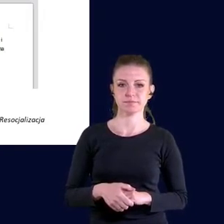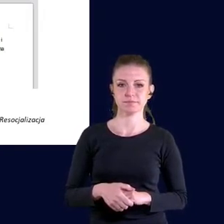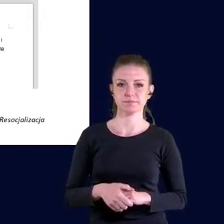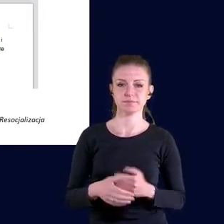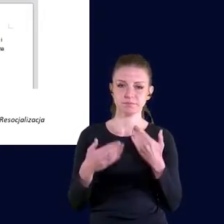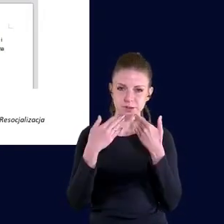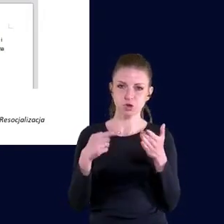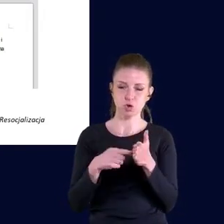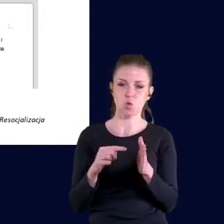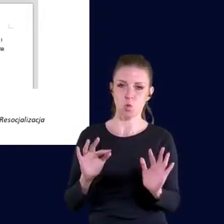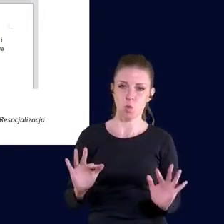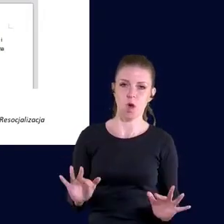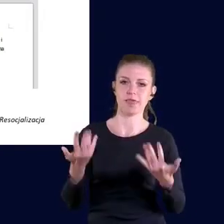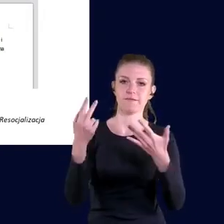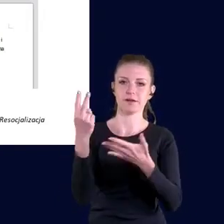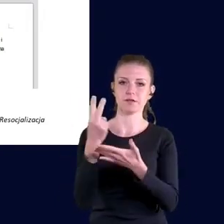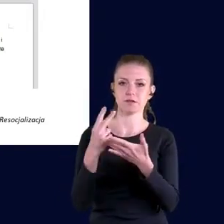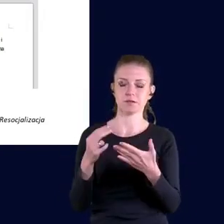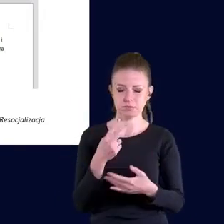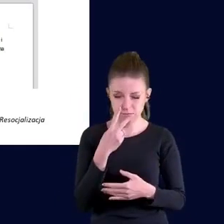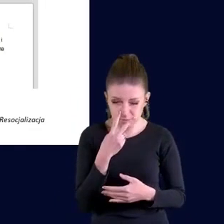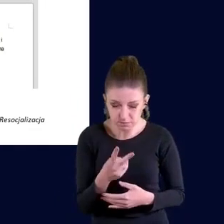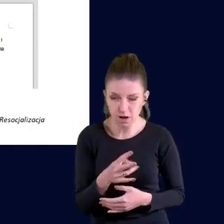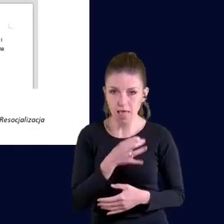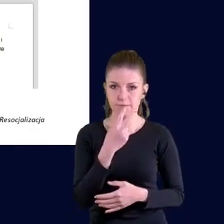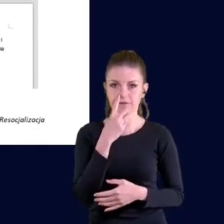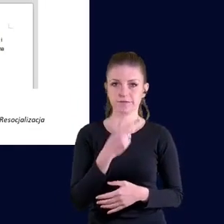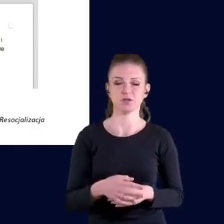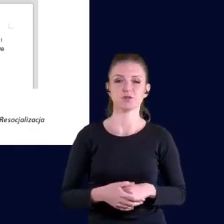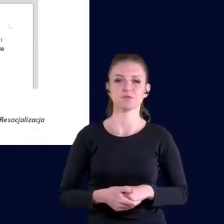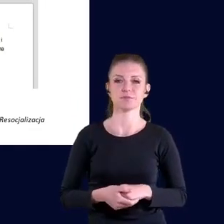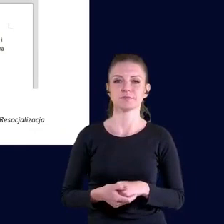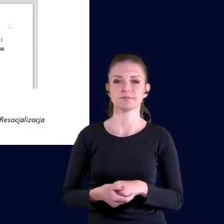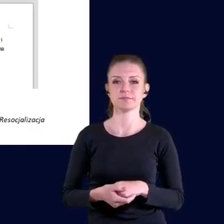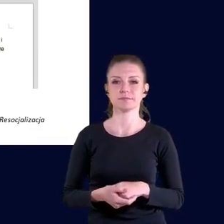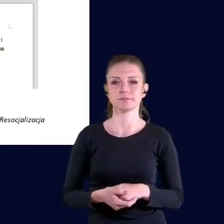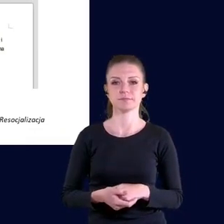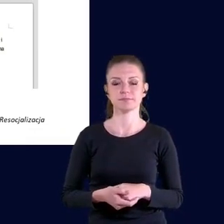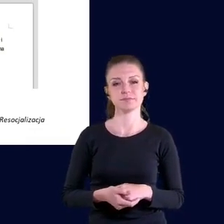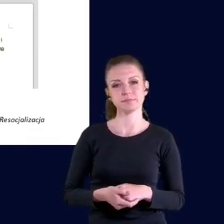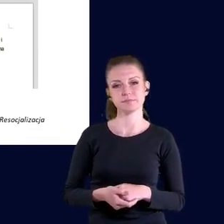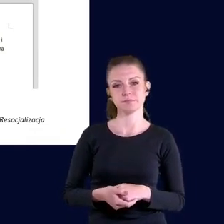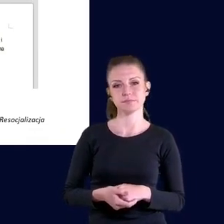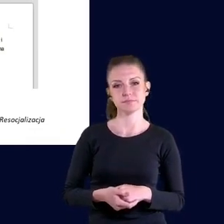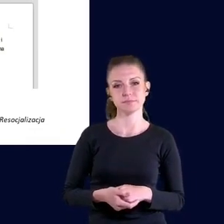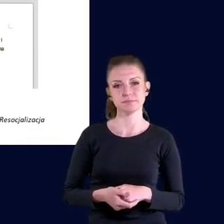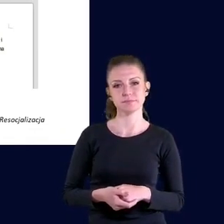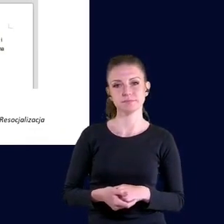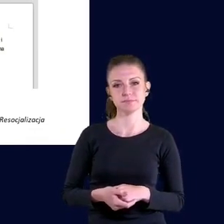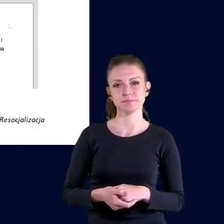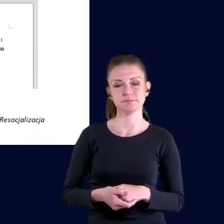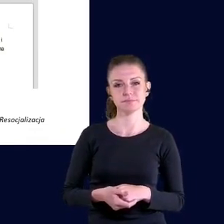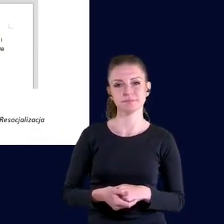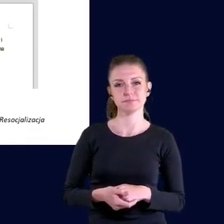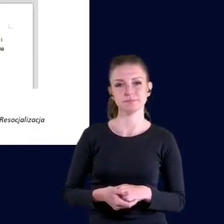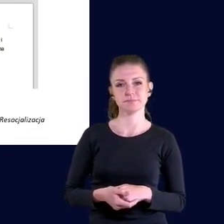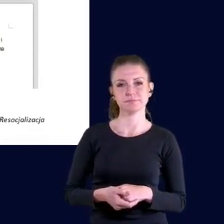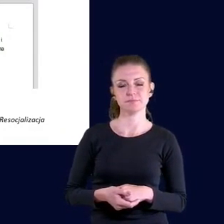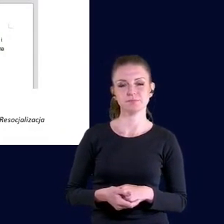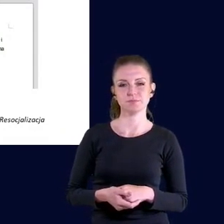i to co wydaje mi się warto tutaj byłoby zaznaczyć co przedmówcy mówi do